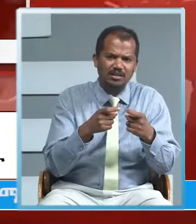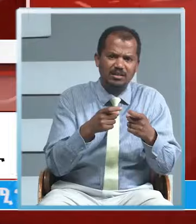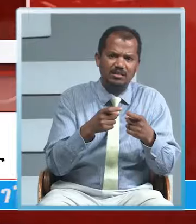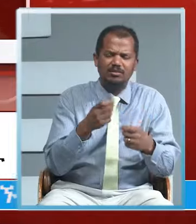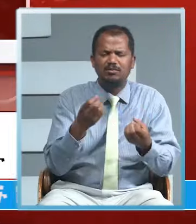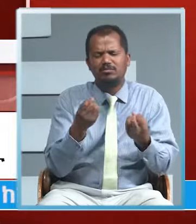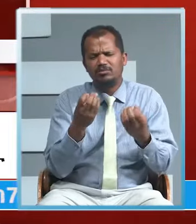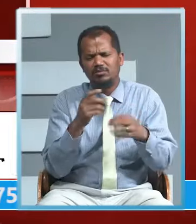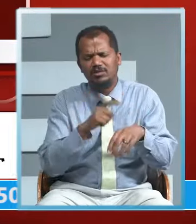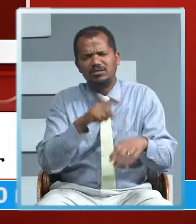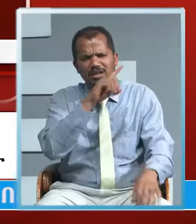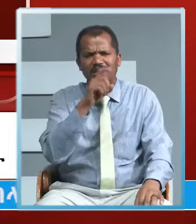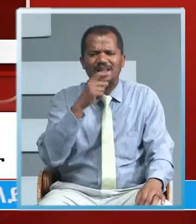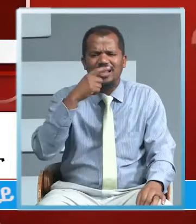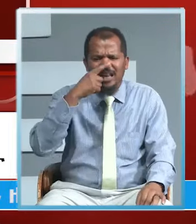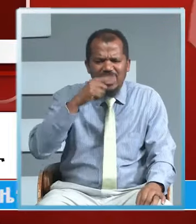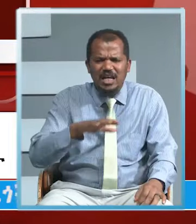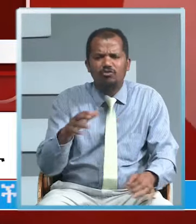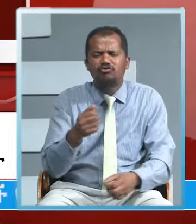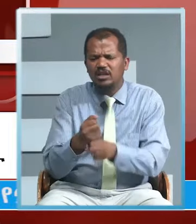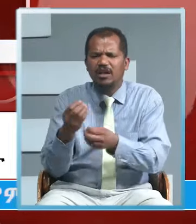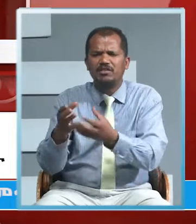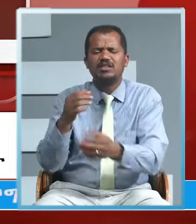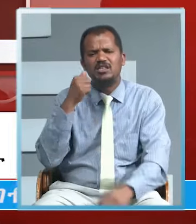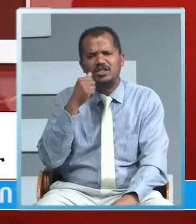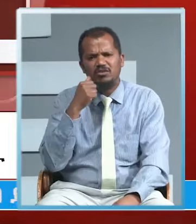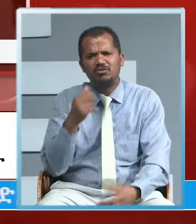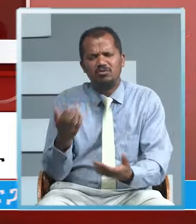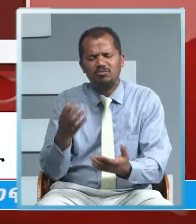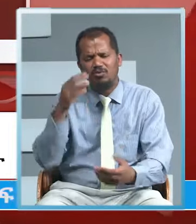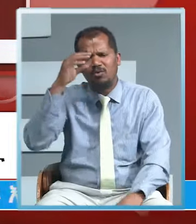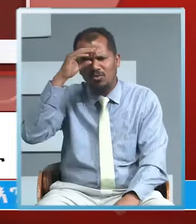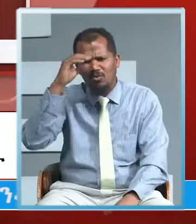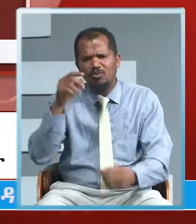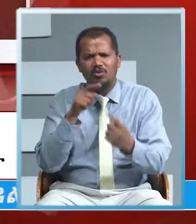7 ጠይቀናል። ለሕፃኖች ቢያንስ ድጋፍ ሲሆን ሴቶችም